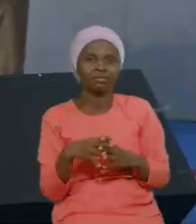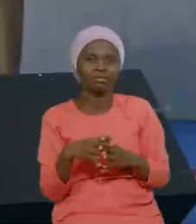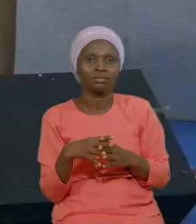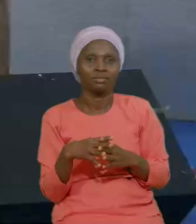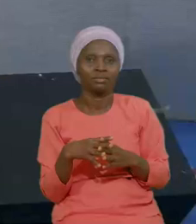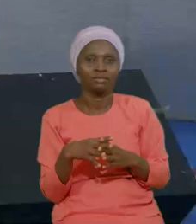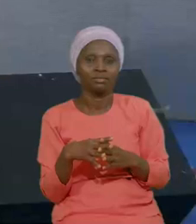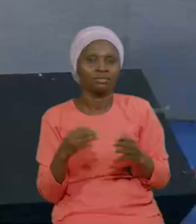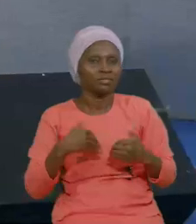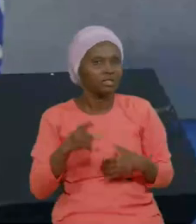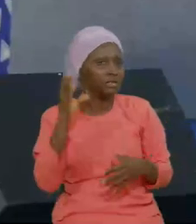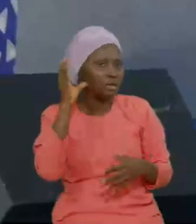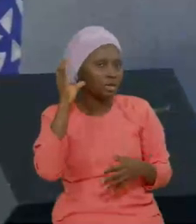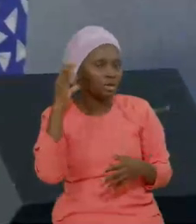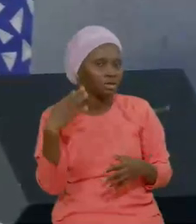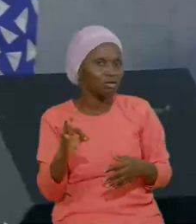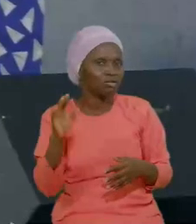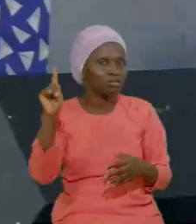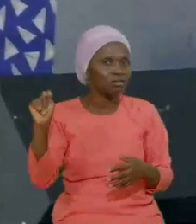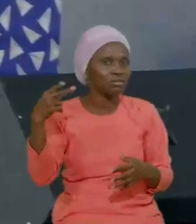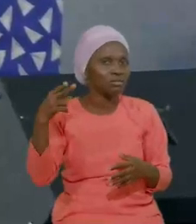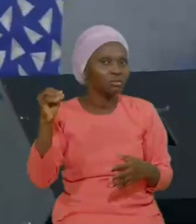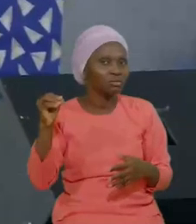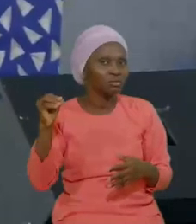Il y a la lumière fabriquée.